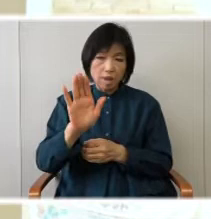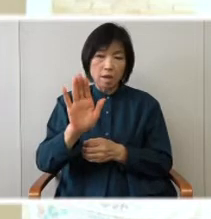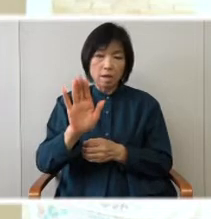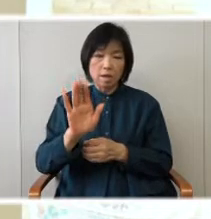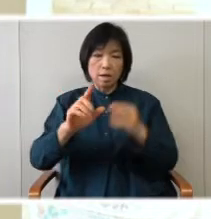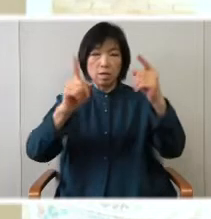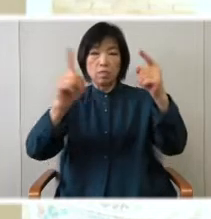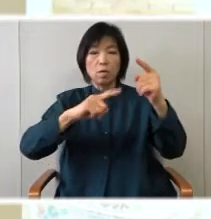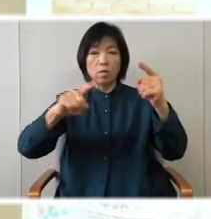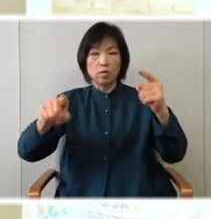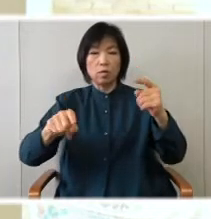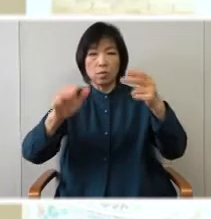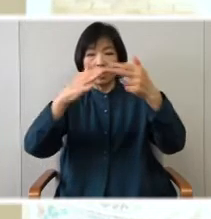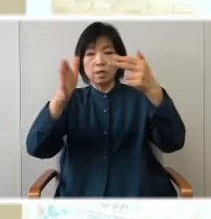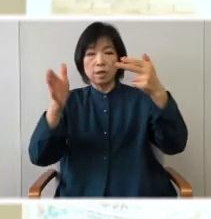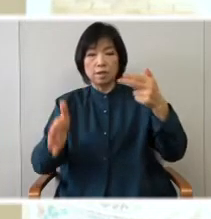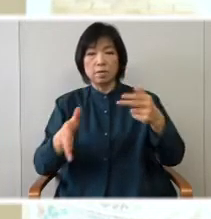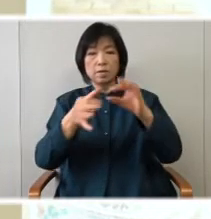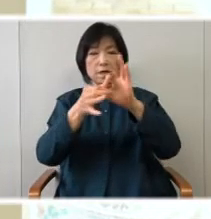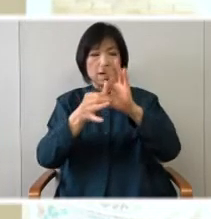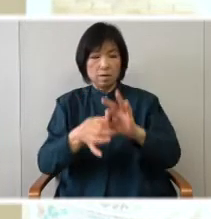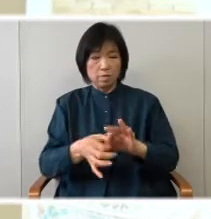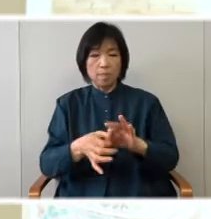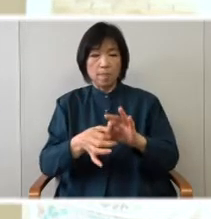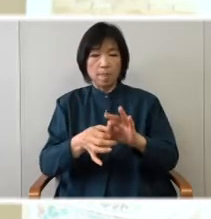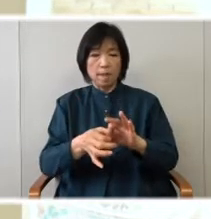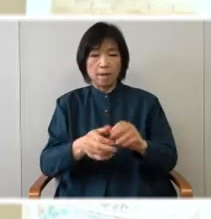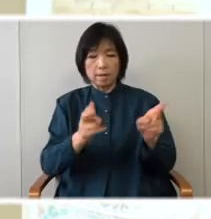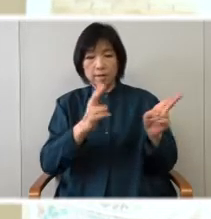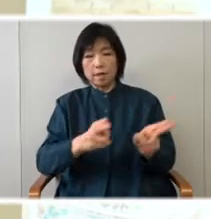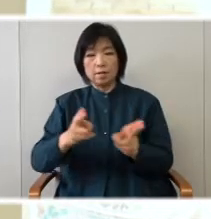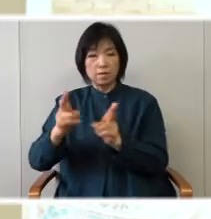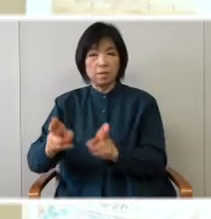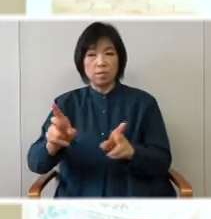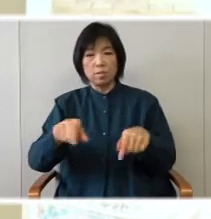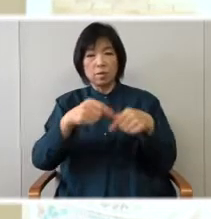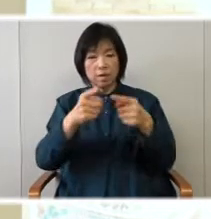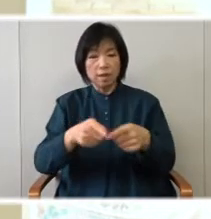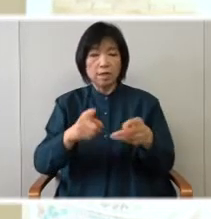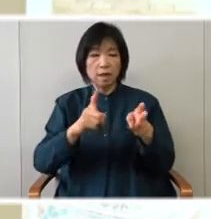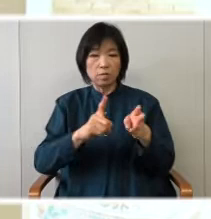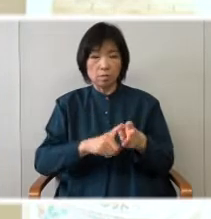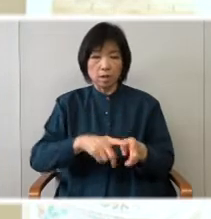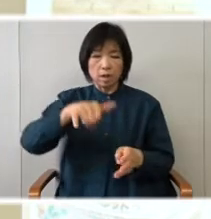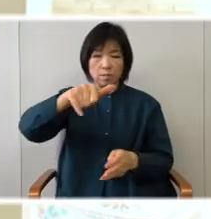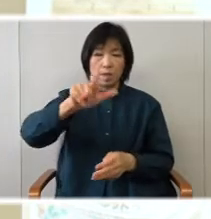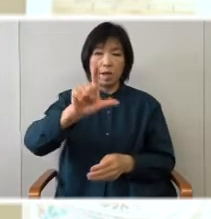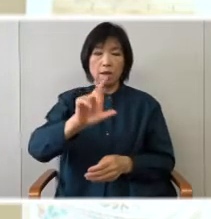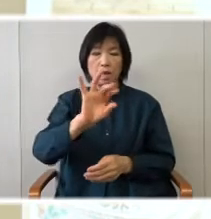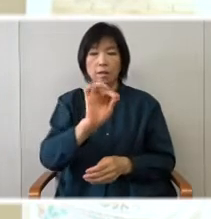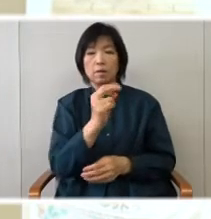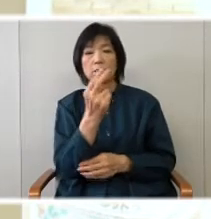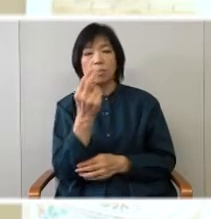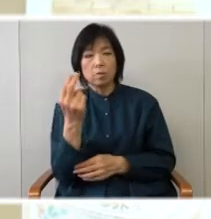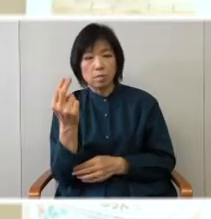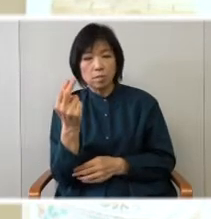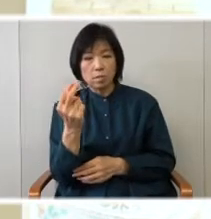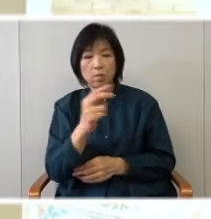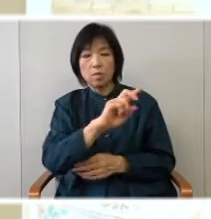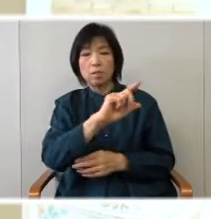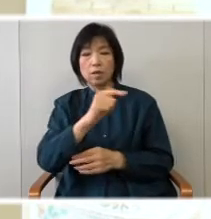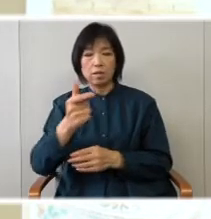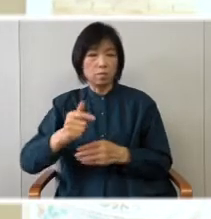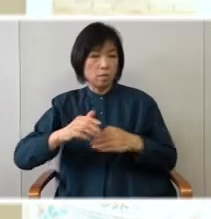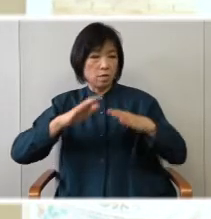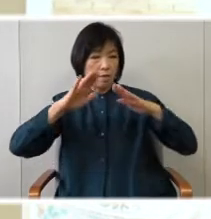て公共施設への再生可能エネルギー設備の導入、またペレットなどの木素バイマス燃料を安